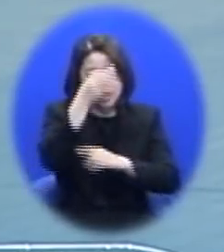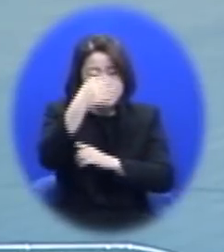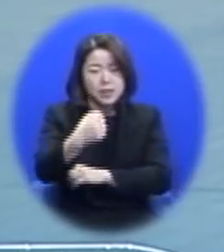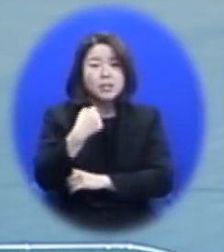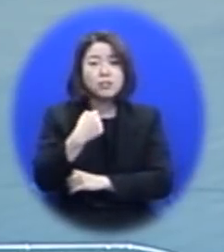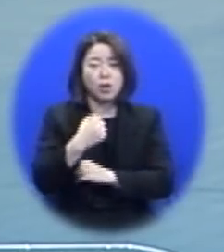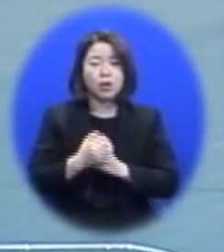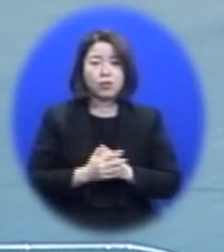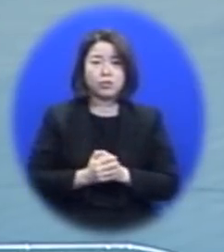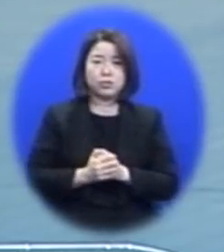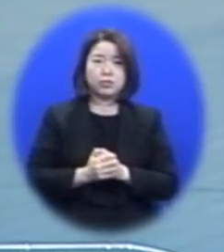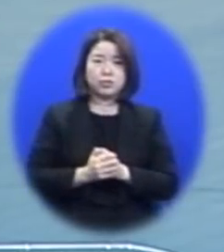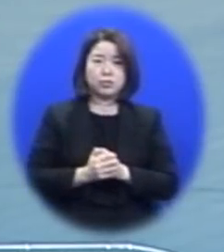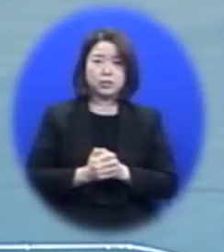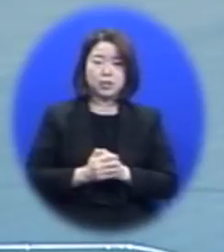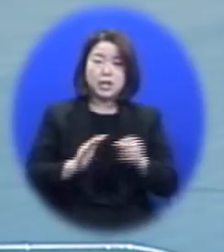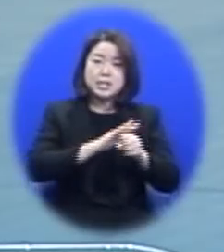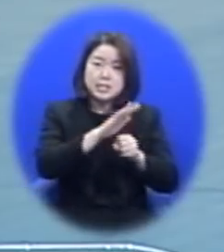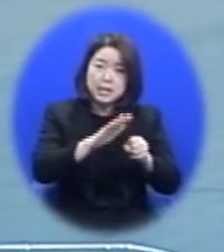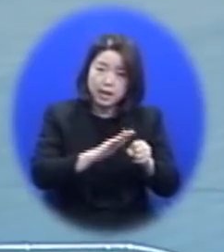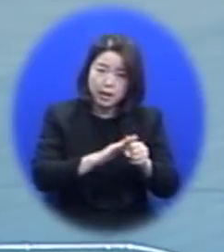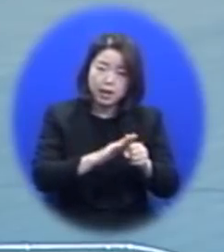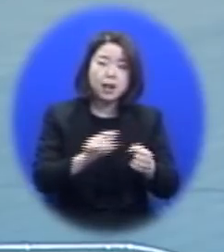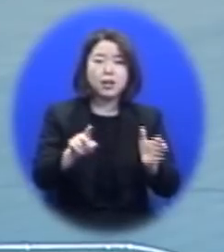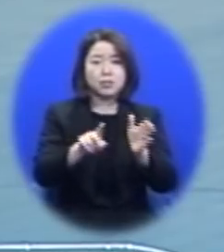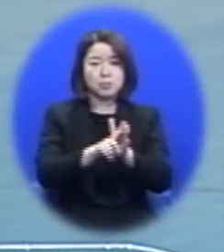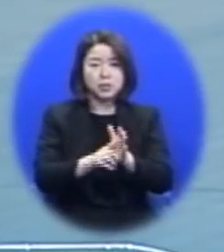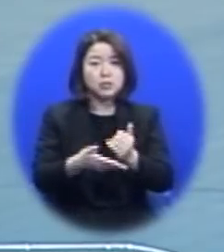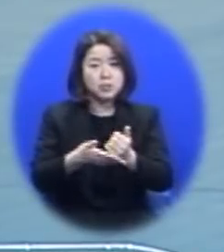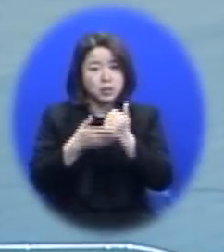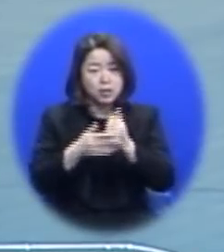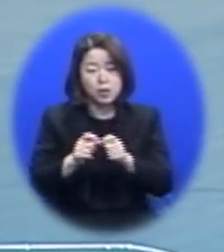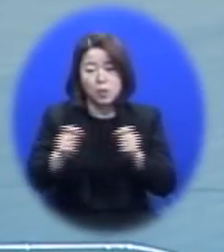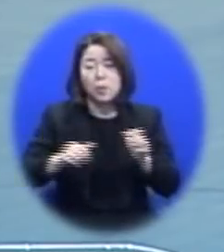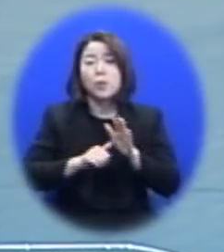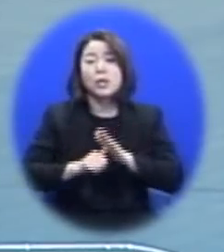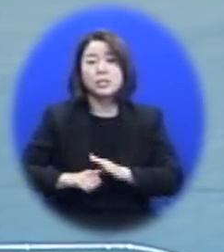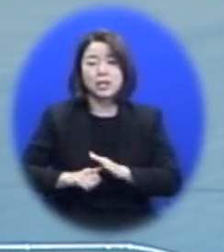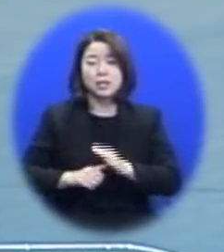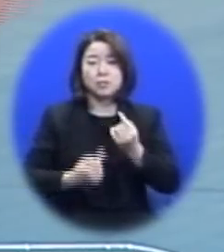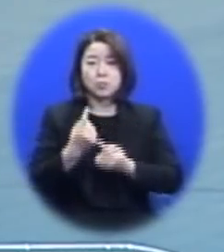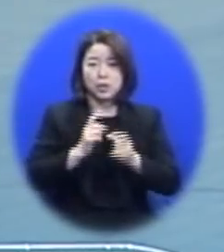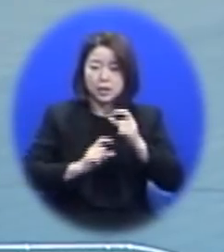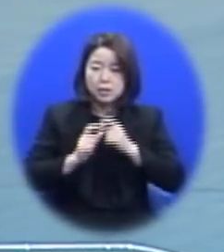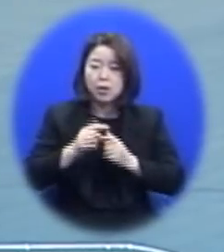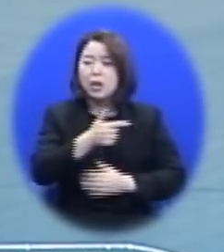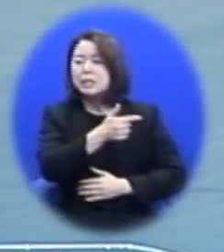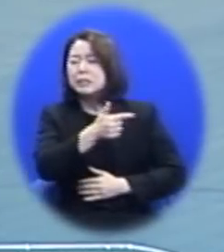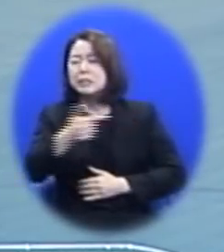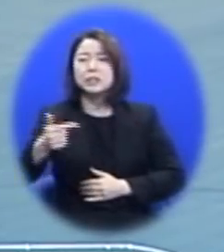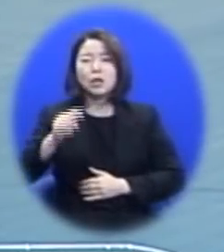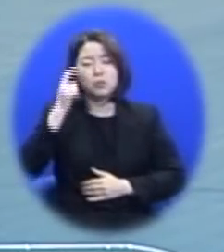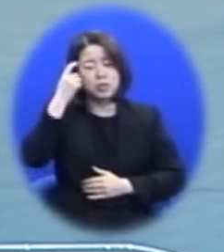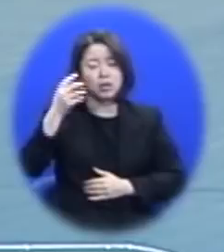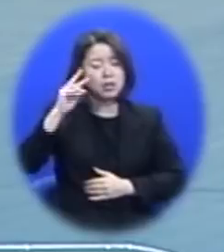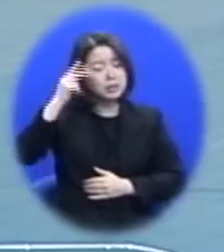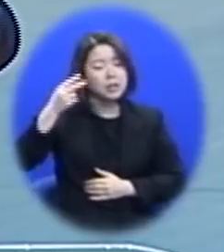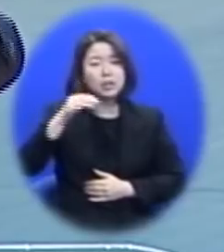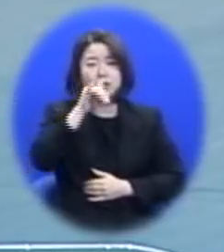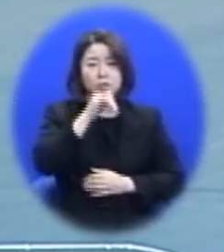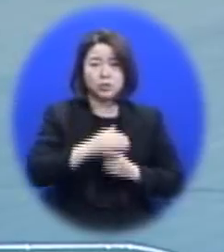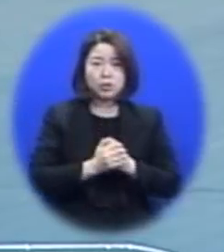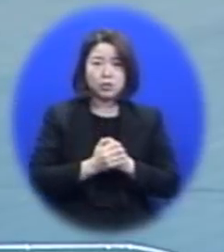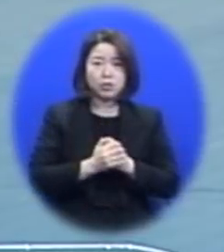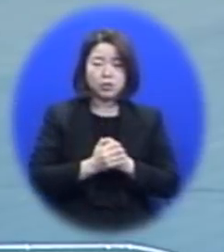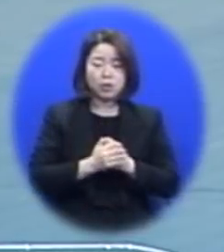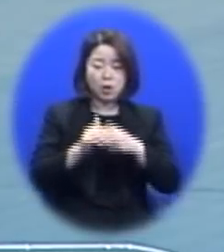능력을 사랑과 믿음과 섬김과 오래 참음보다 훨씬 더 큰 거라고 생각합니다.